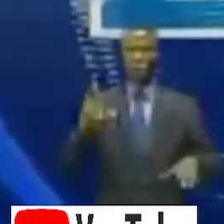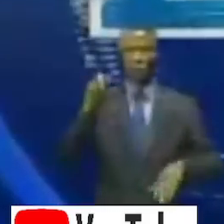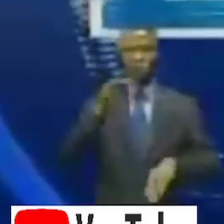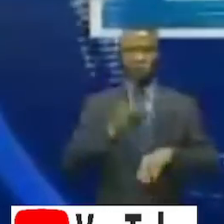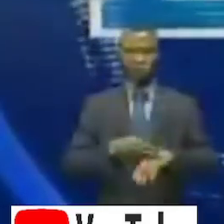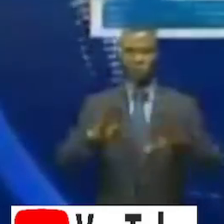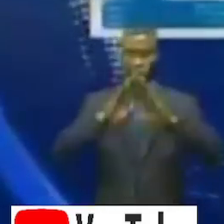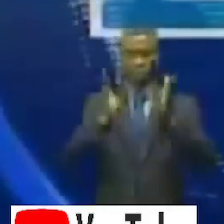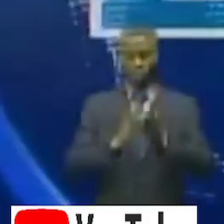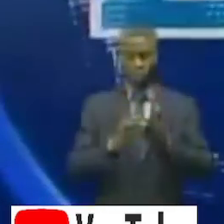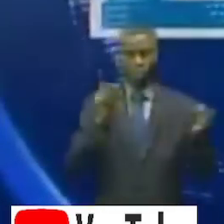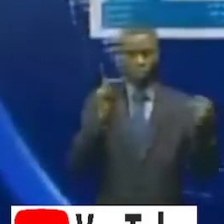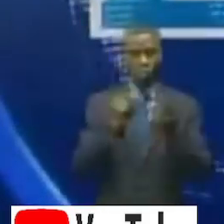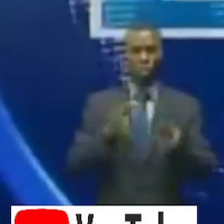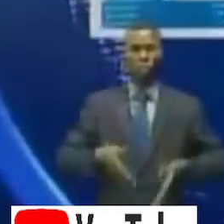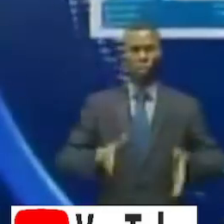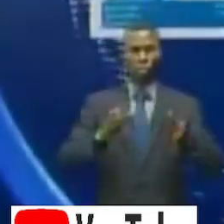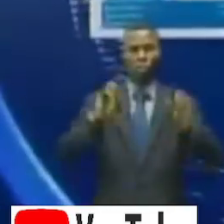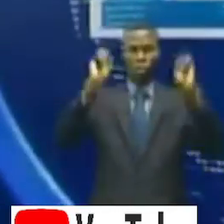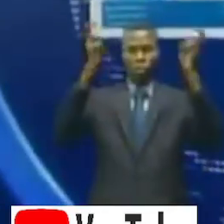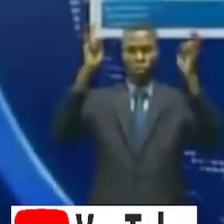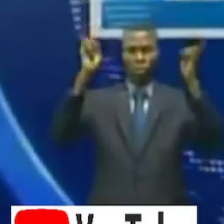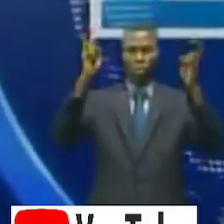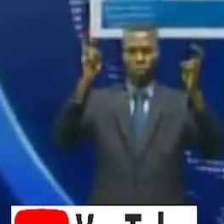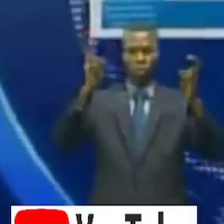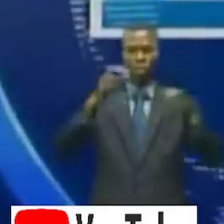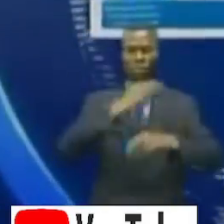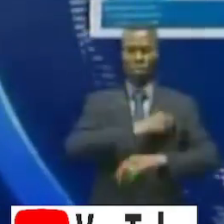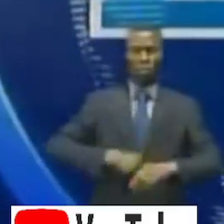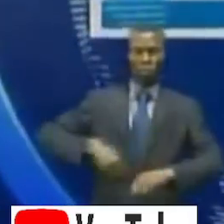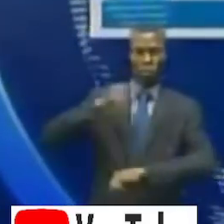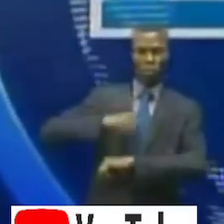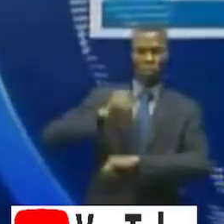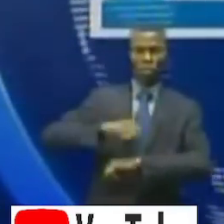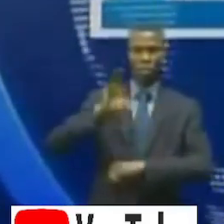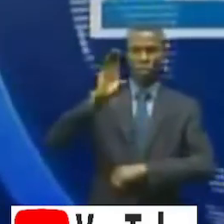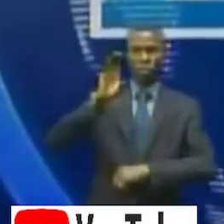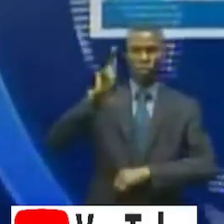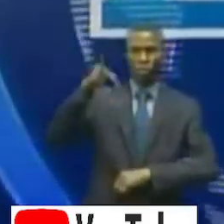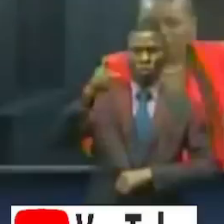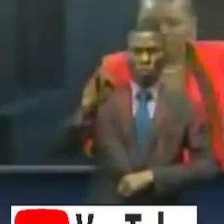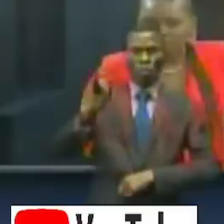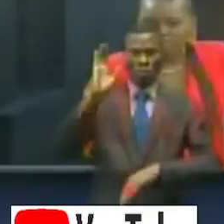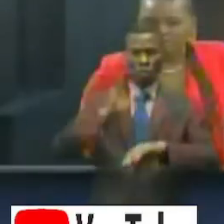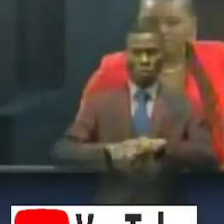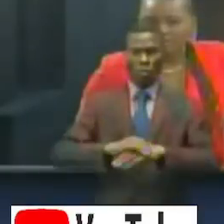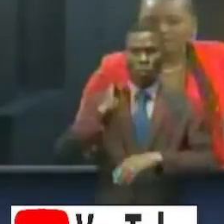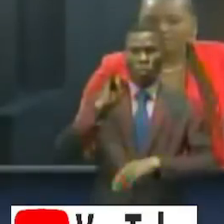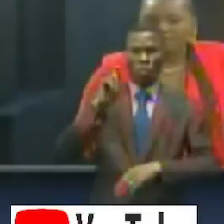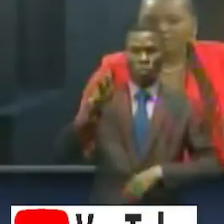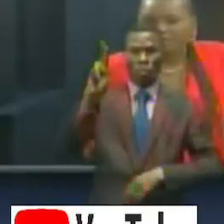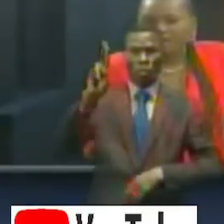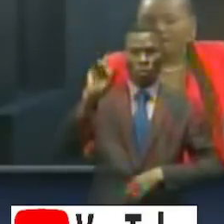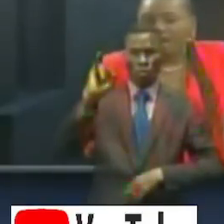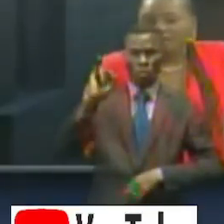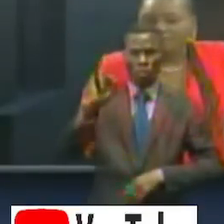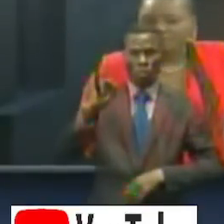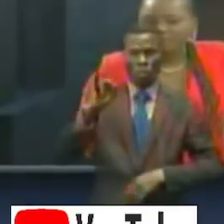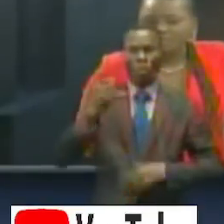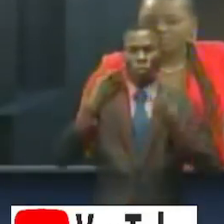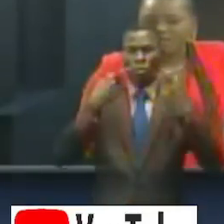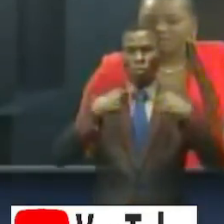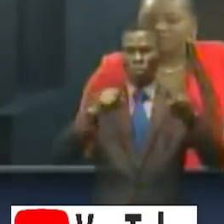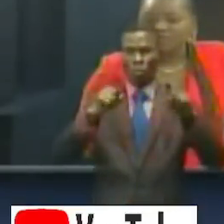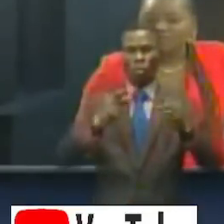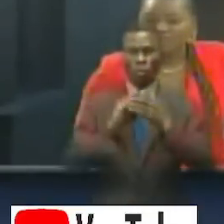qui l'ont pris en cours de diffusion, le rappel des titres. Le procureur de la Cour pénale internationale est arrivé en Ituri. Karim Khan annonce